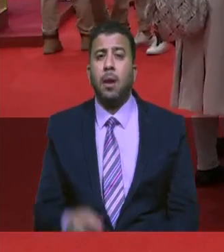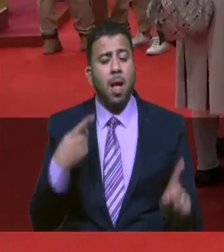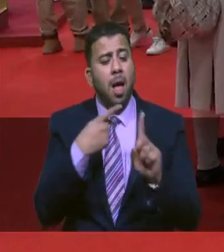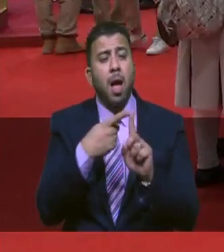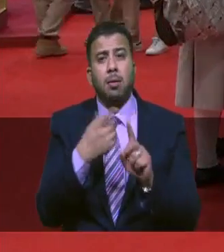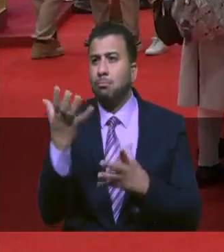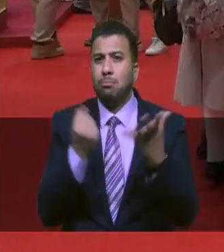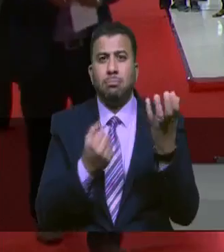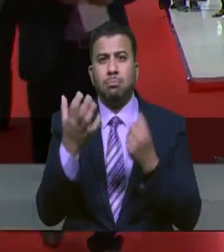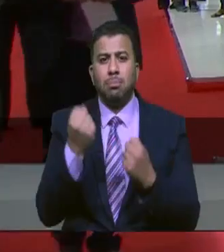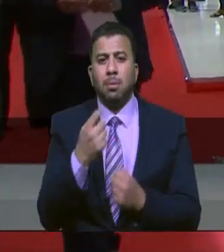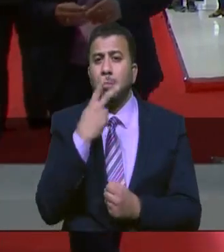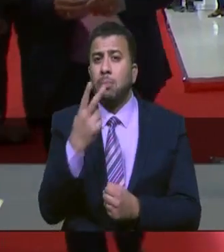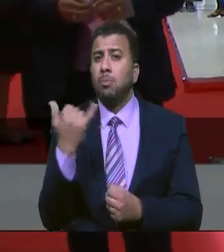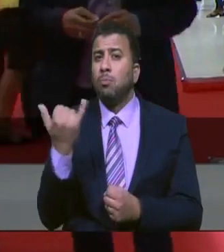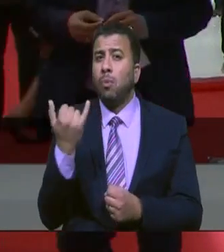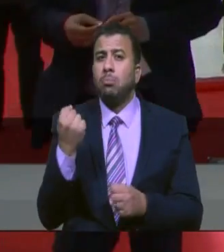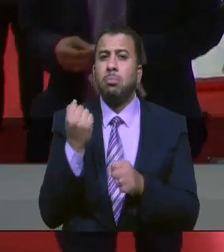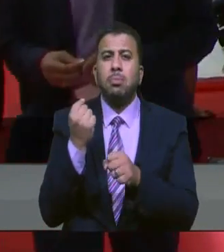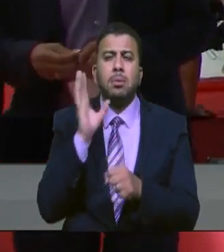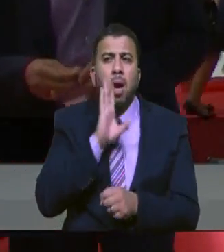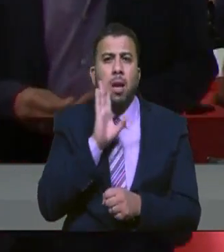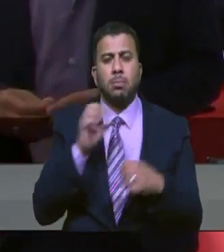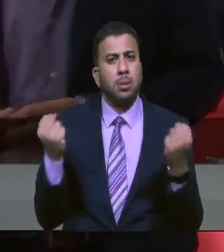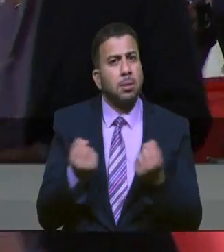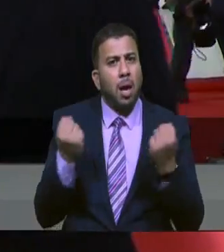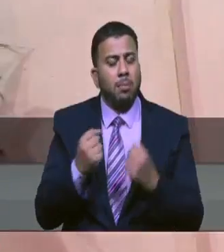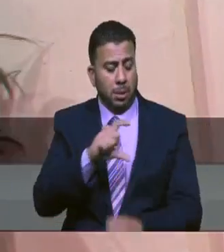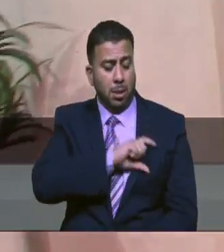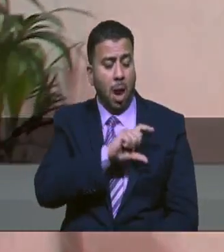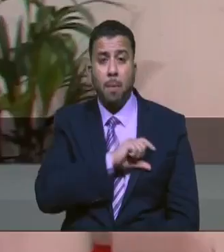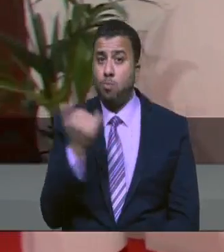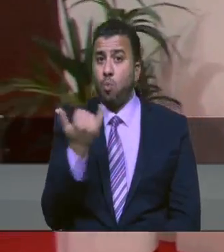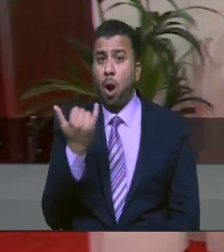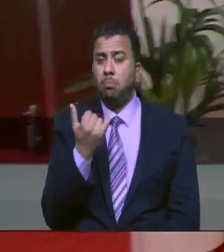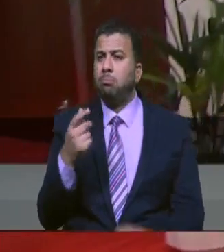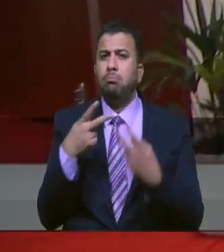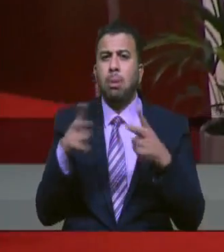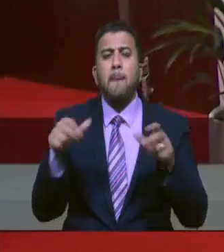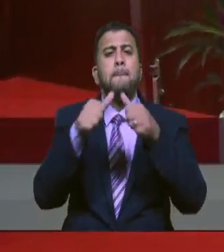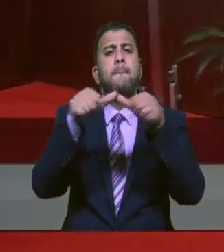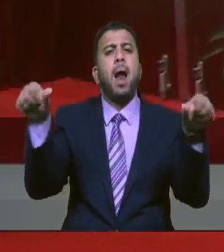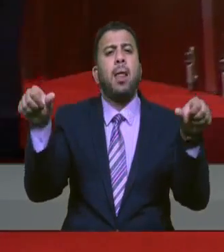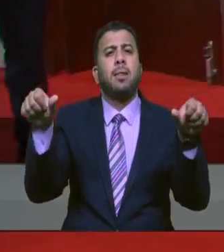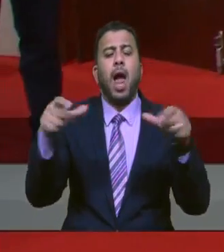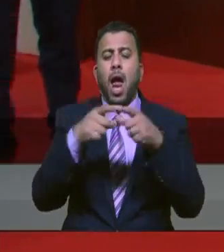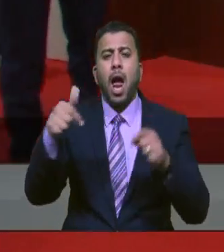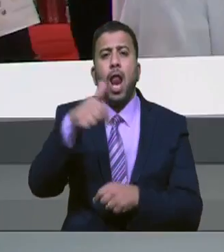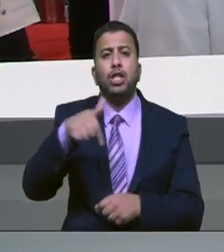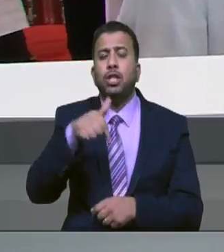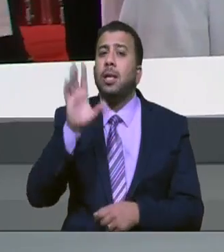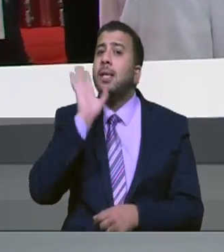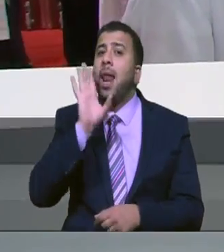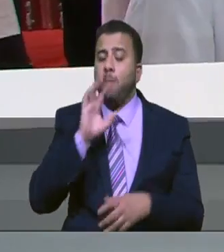بهدف استقطاب واستعراض أهم فرص التعليم والتدريب للطلبة، انطلق معرض الخليج للتعليم